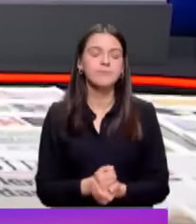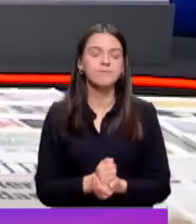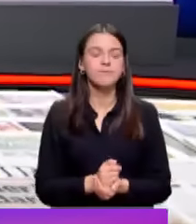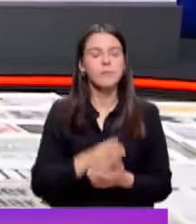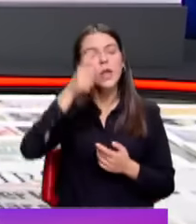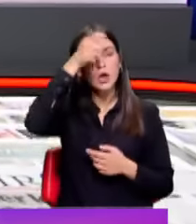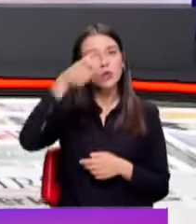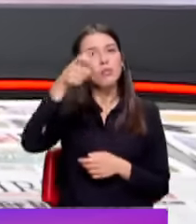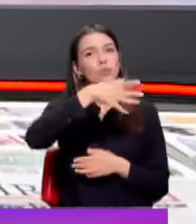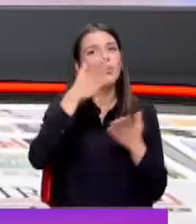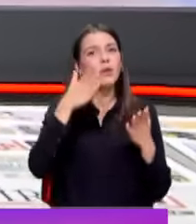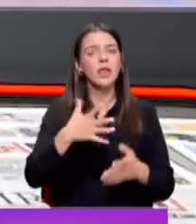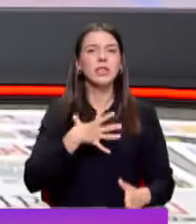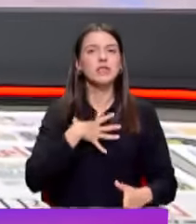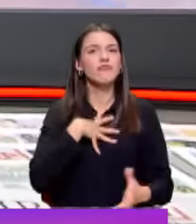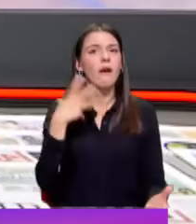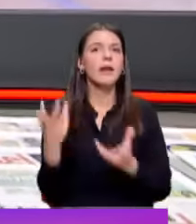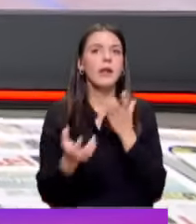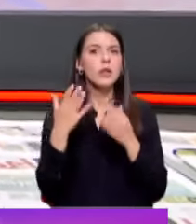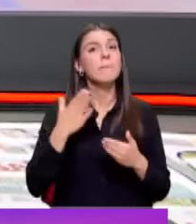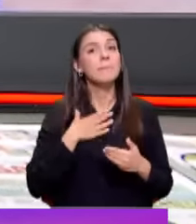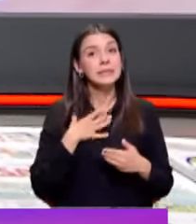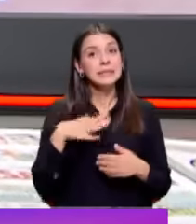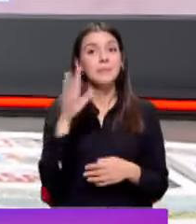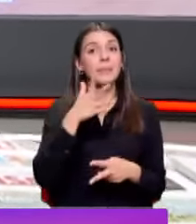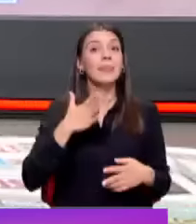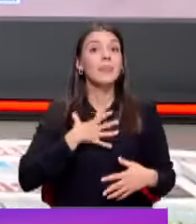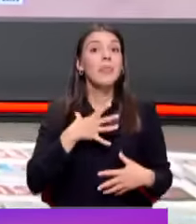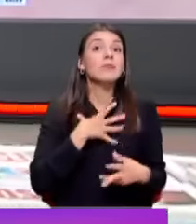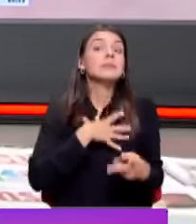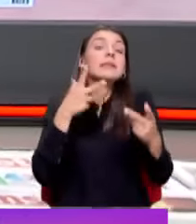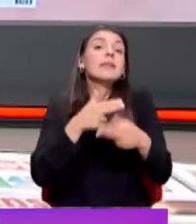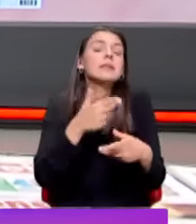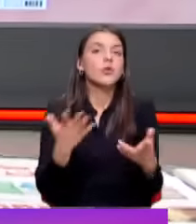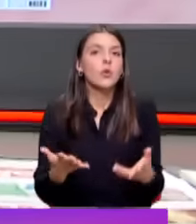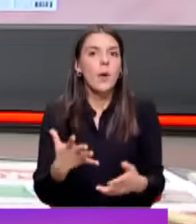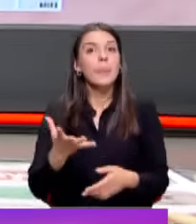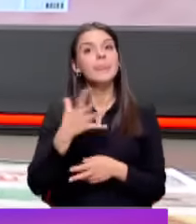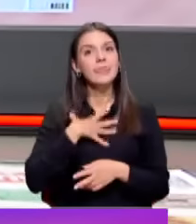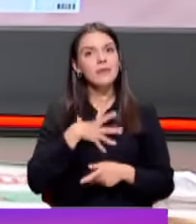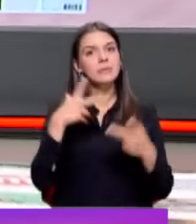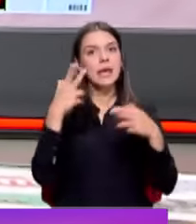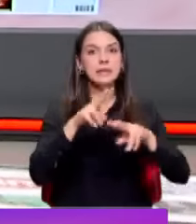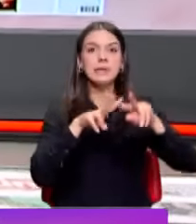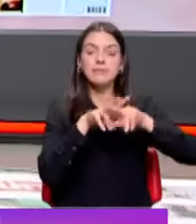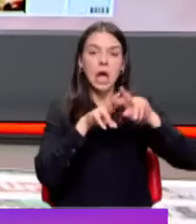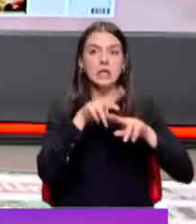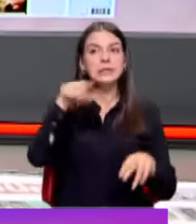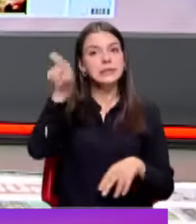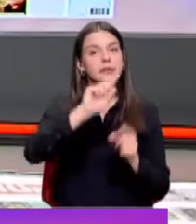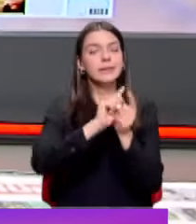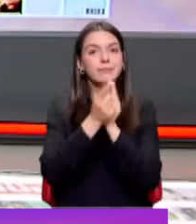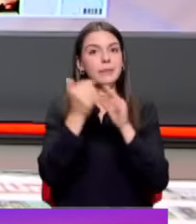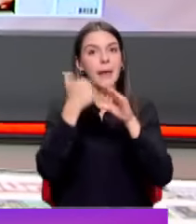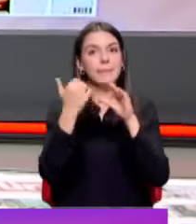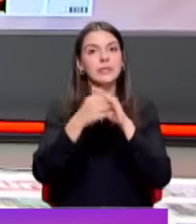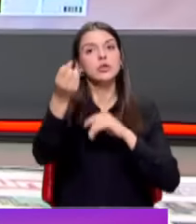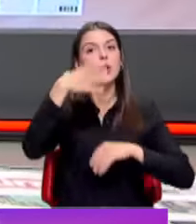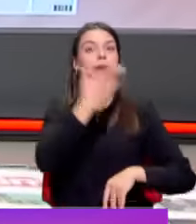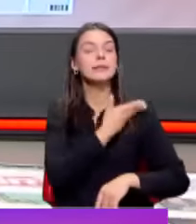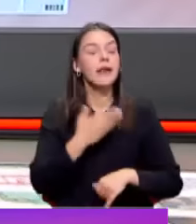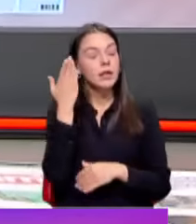Türkiye'nin ciğerleri yanıyor, bizimse nefesimiz kesiliyor. Nefesimiz kesildi başlığını attık. Sizler de çokça mesaj gönderdiniz